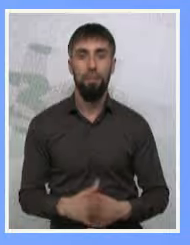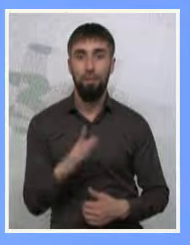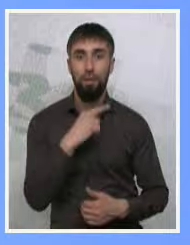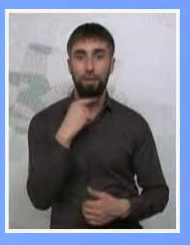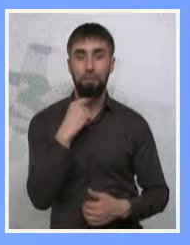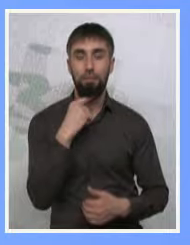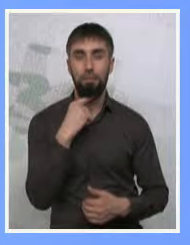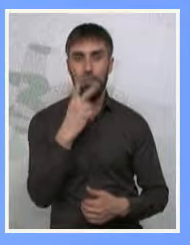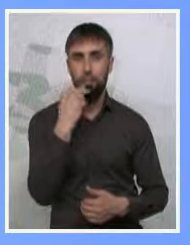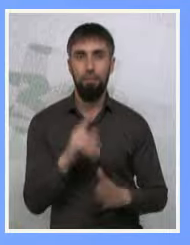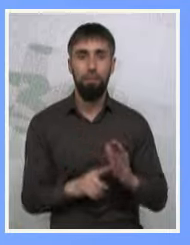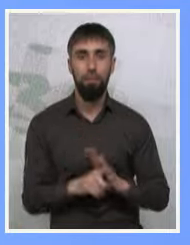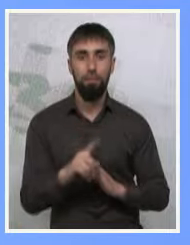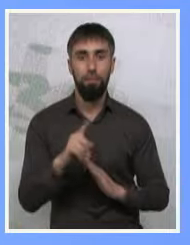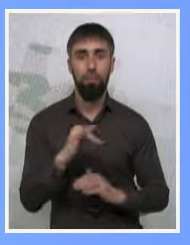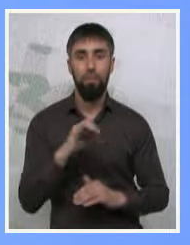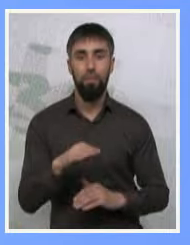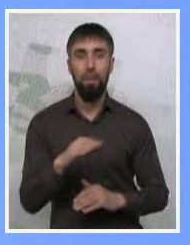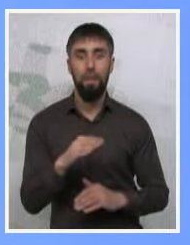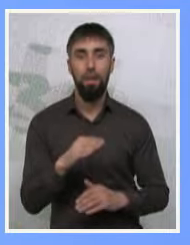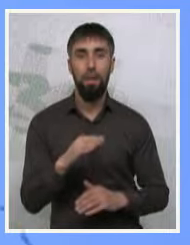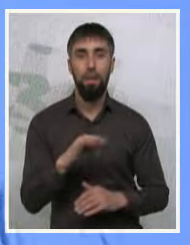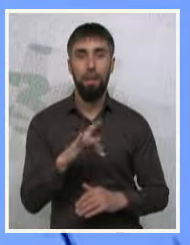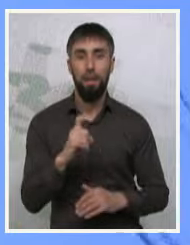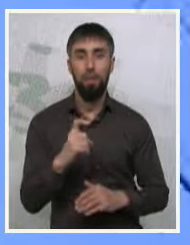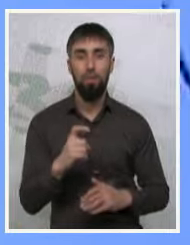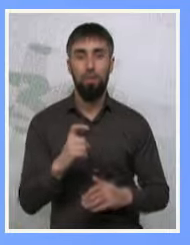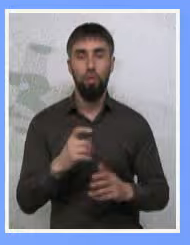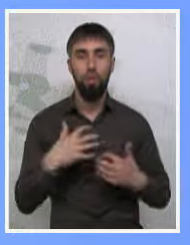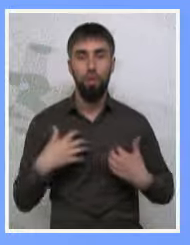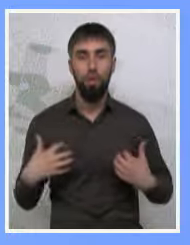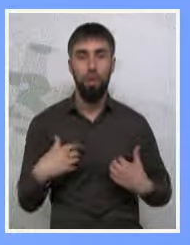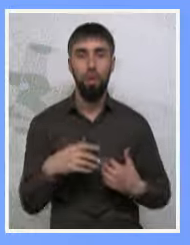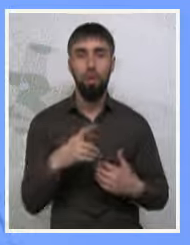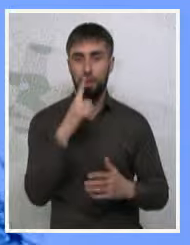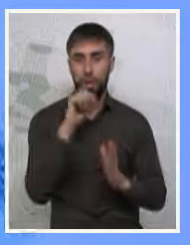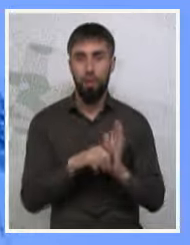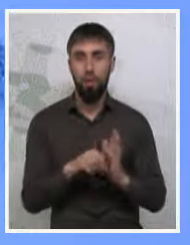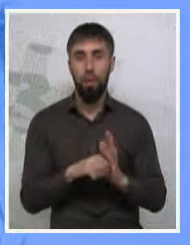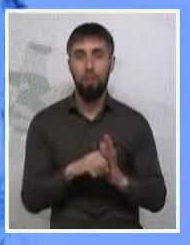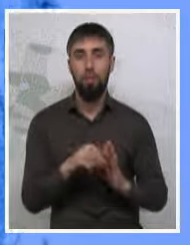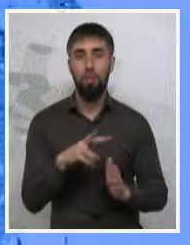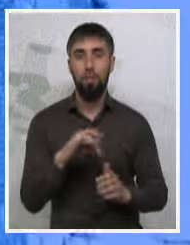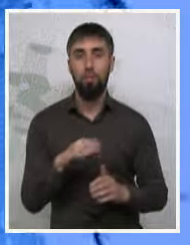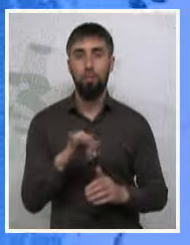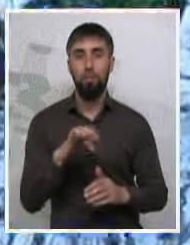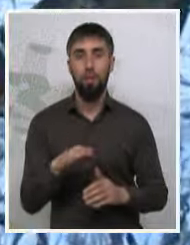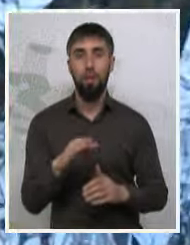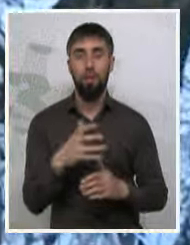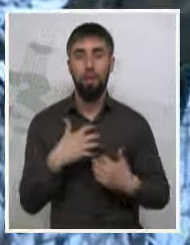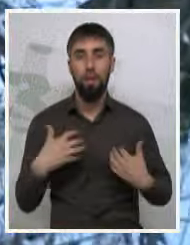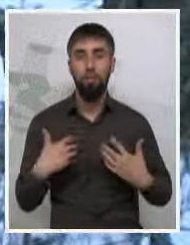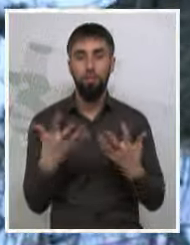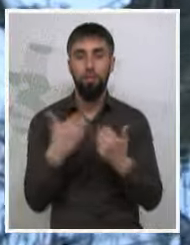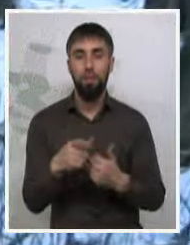В Ингушетии традиционно стартовал учет диких животных по специальной методике зимнего маршрутного учета. Зверей считают по следам